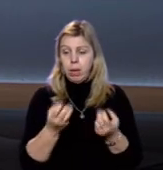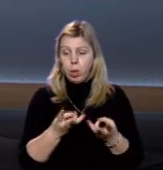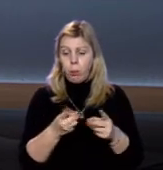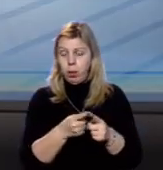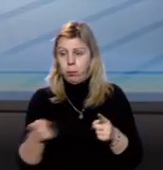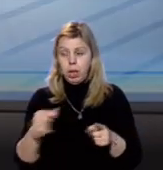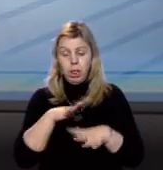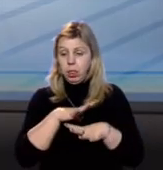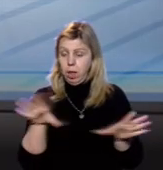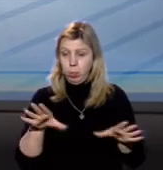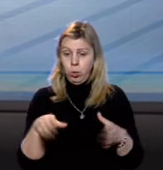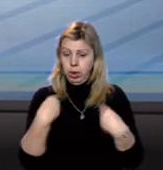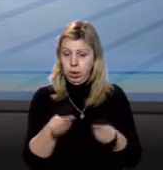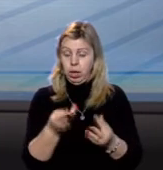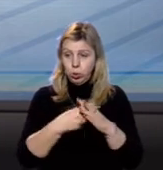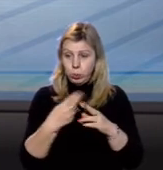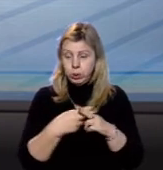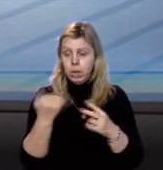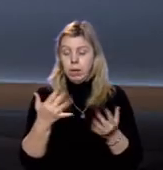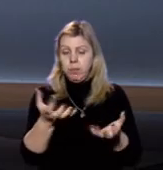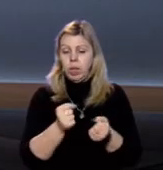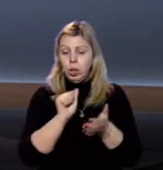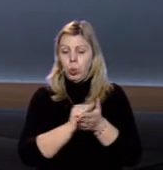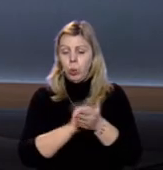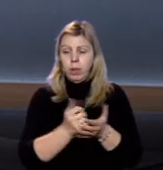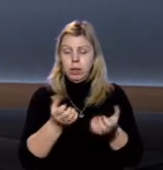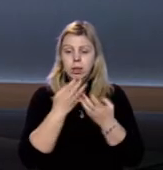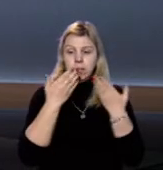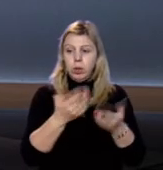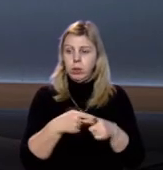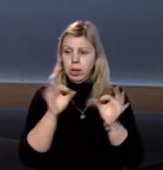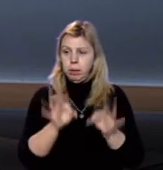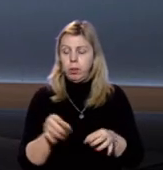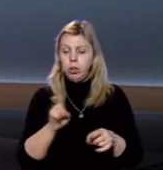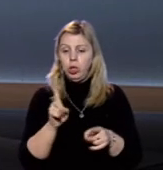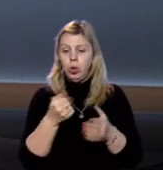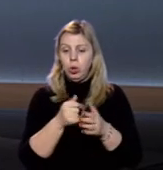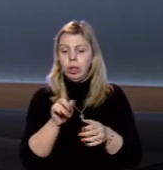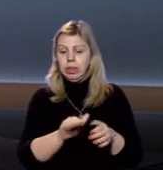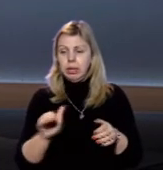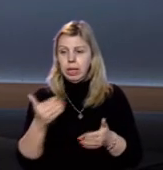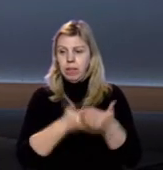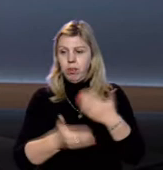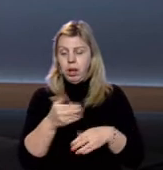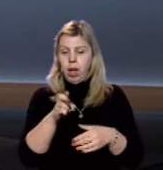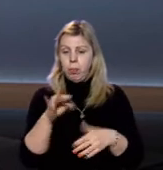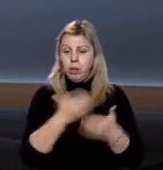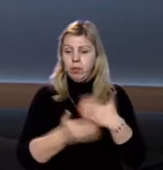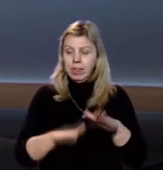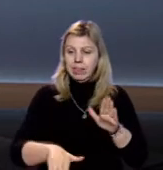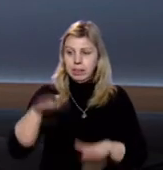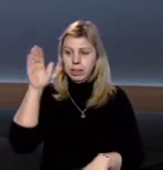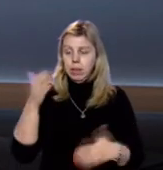опалювальний період їм не була призначена субсидія, взяти документи, звернутися, тому що насправді щодо дітей з інвалідністю або інвалідів з